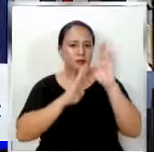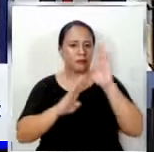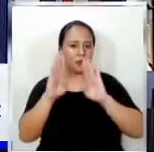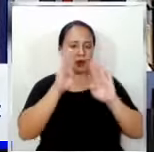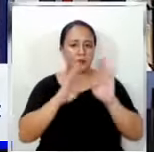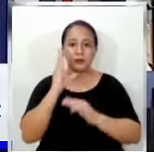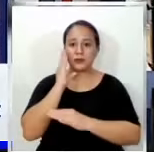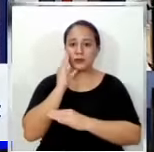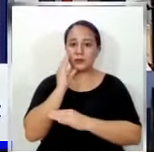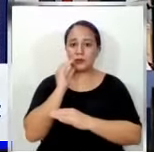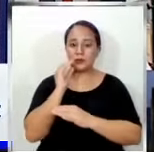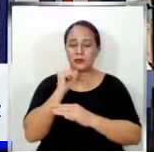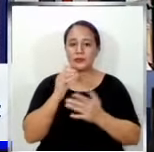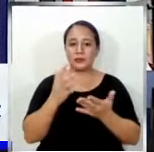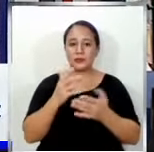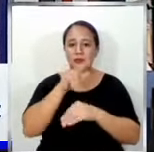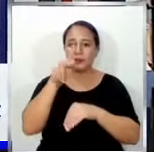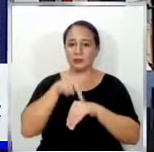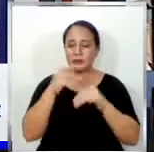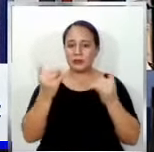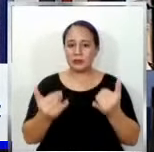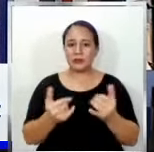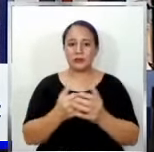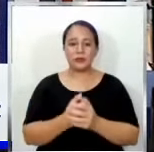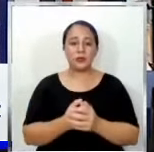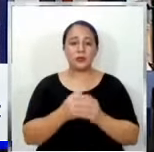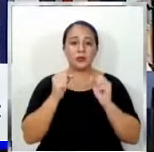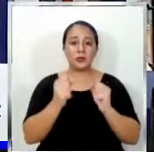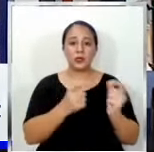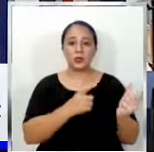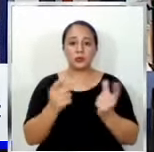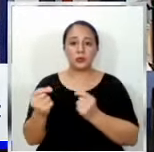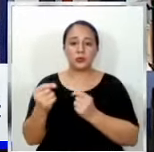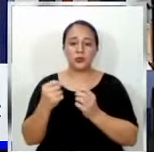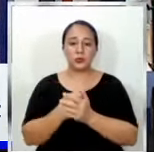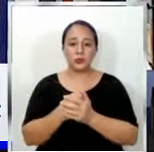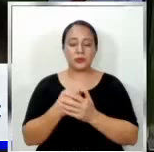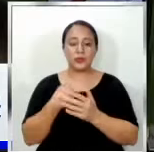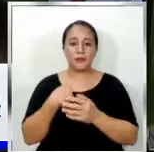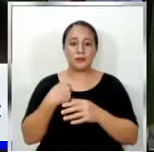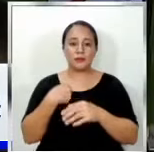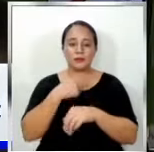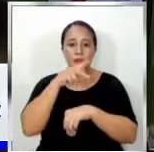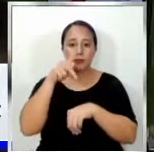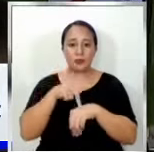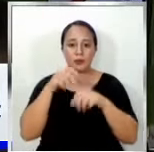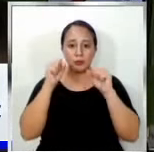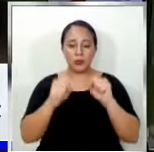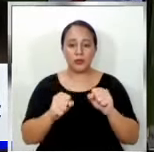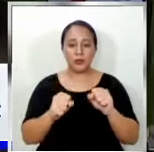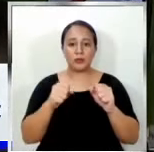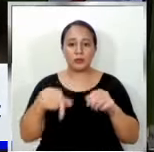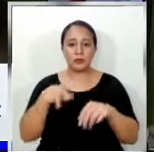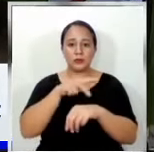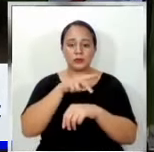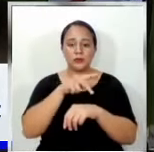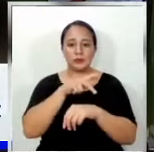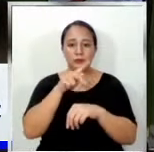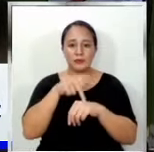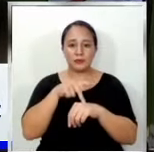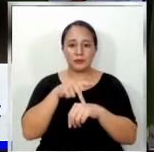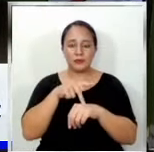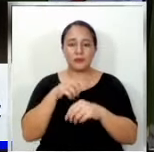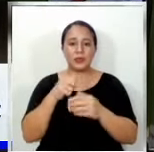bansa. Ang nagawa raw niya para sa Maynila, gusto niyang gawin para sa buong bansa. May patikim si Mayor Isko kung paano